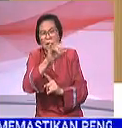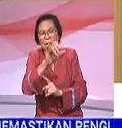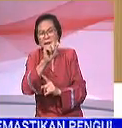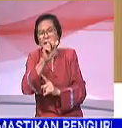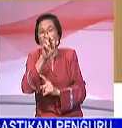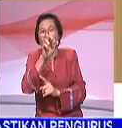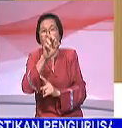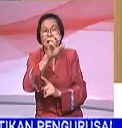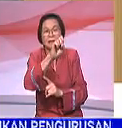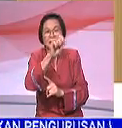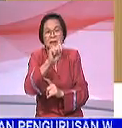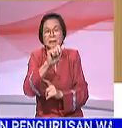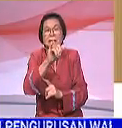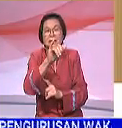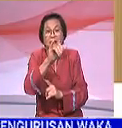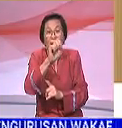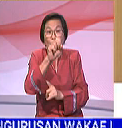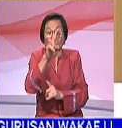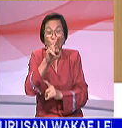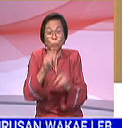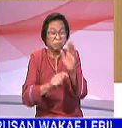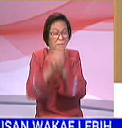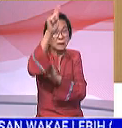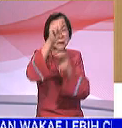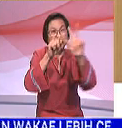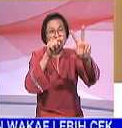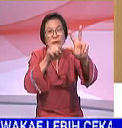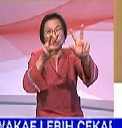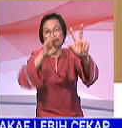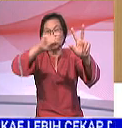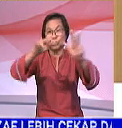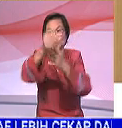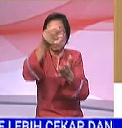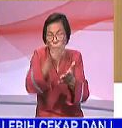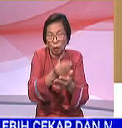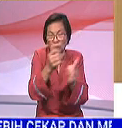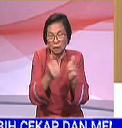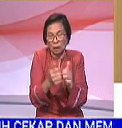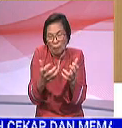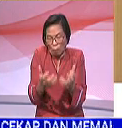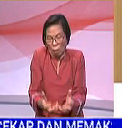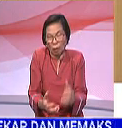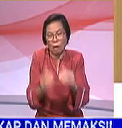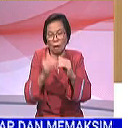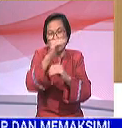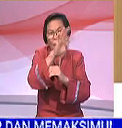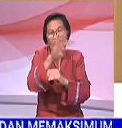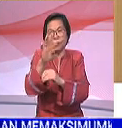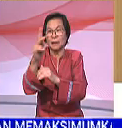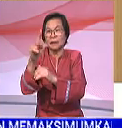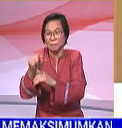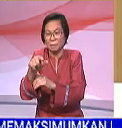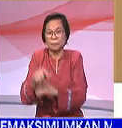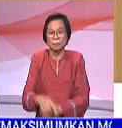merepotkan nilai tertinggi berjumlah lebih 30-an 32 juta Ringgit dengan berat lebih 44